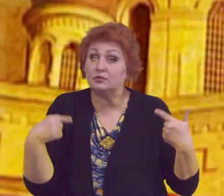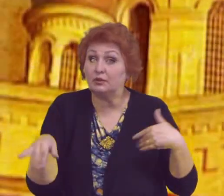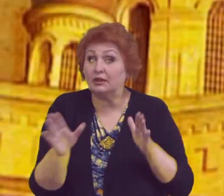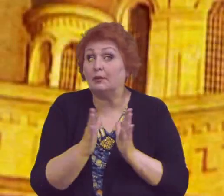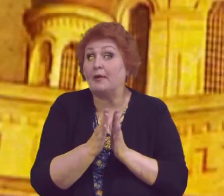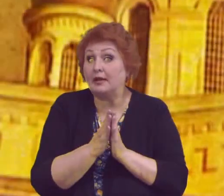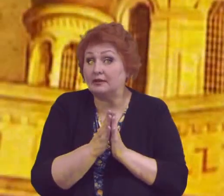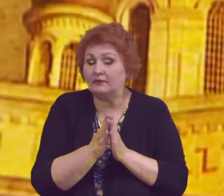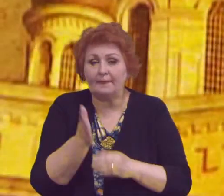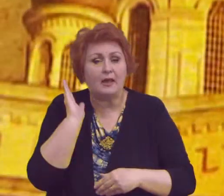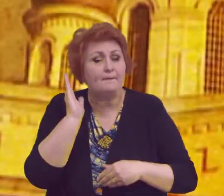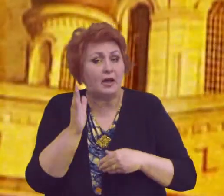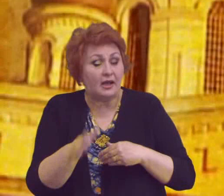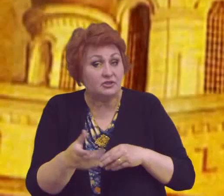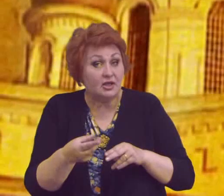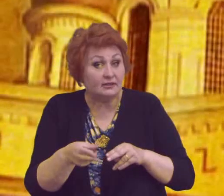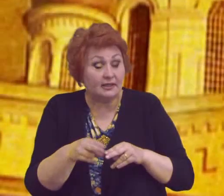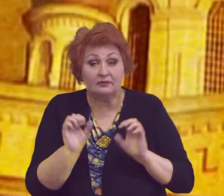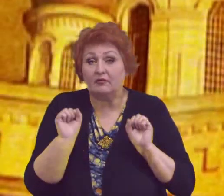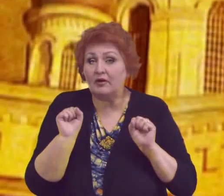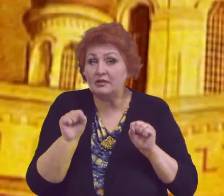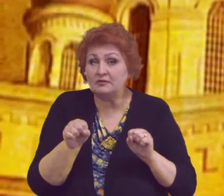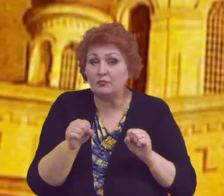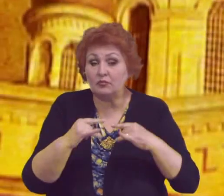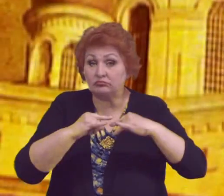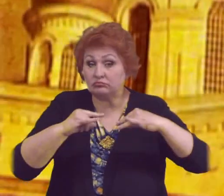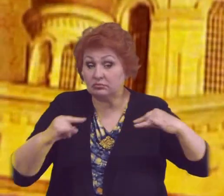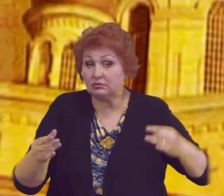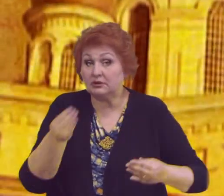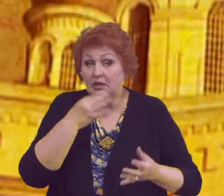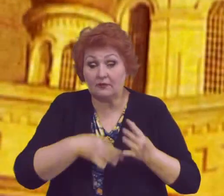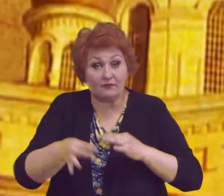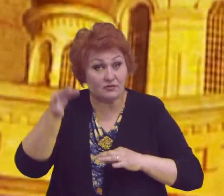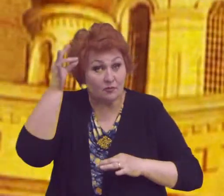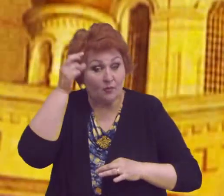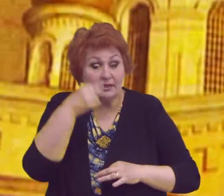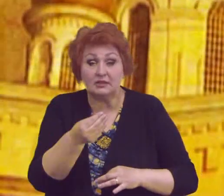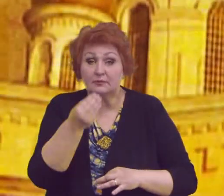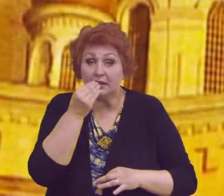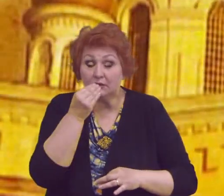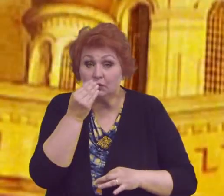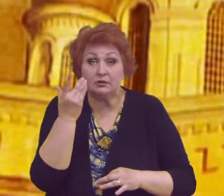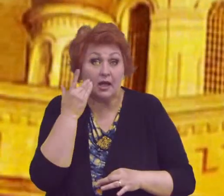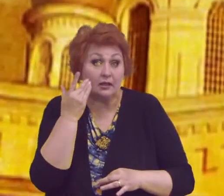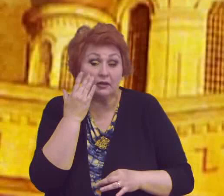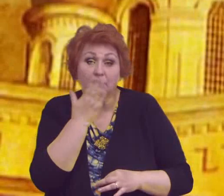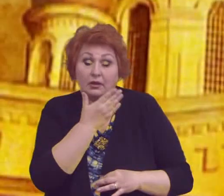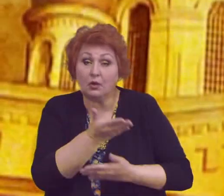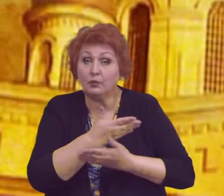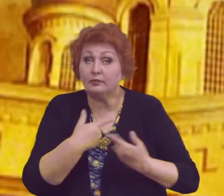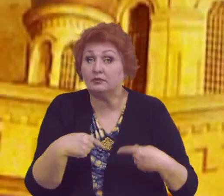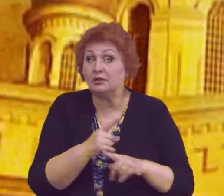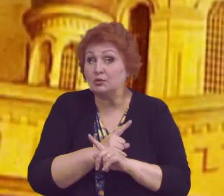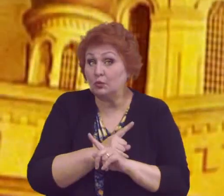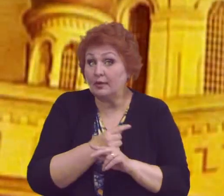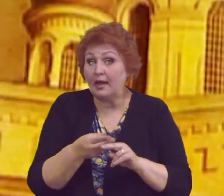молитвы. По окончании молитв возможно накрыть поминальный стол, прежде всего из тех продуктов и блюд, которые любил наш